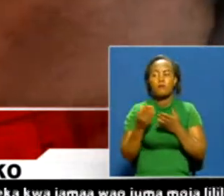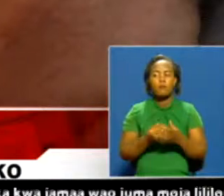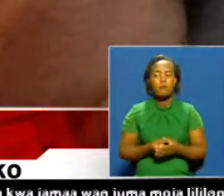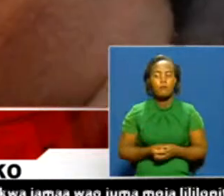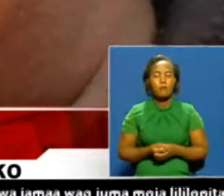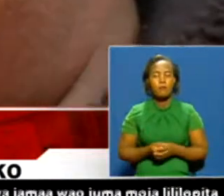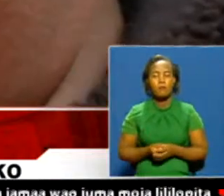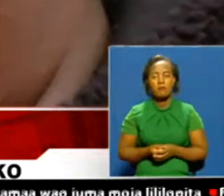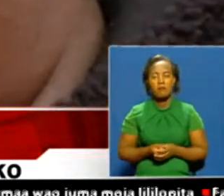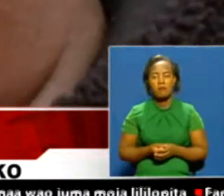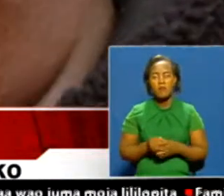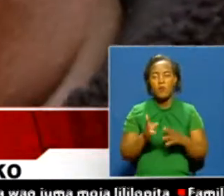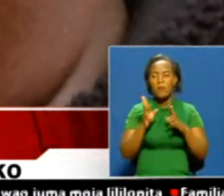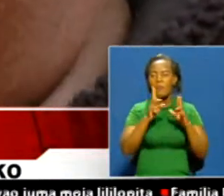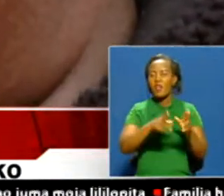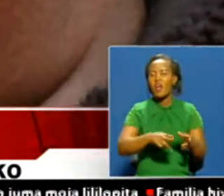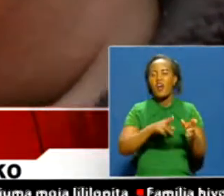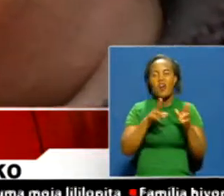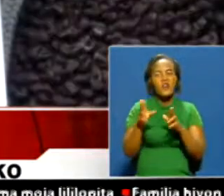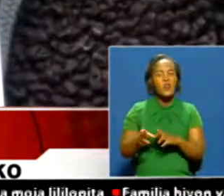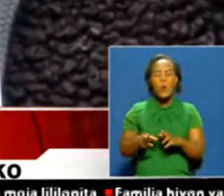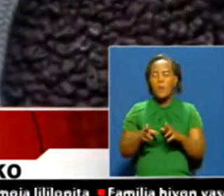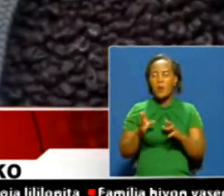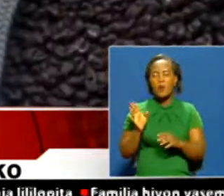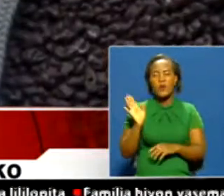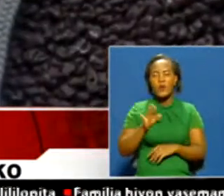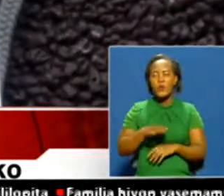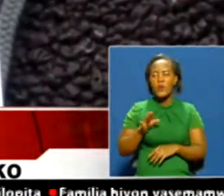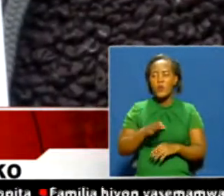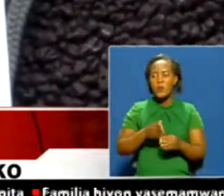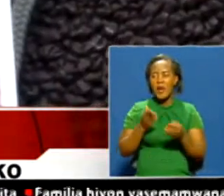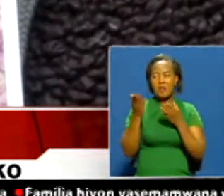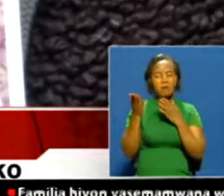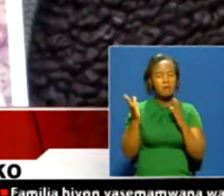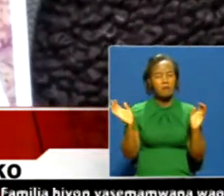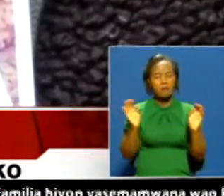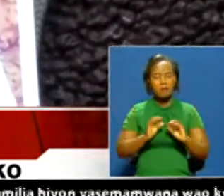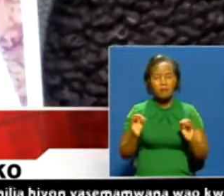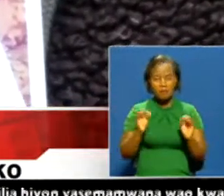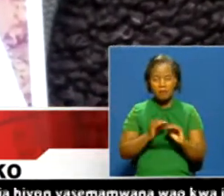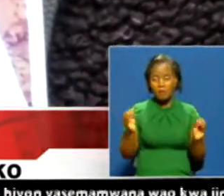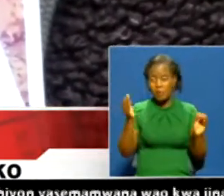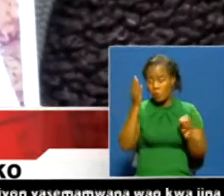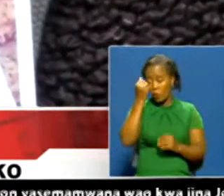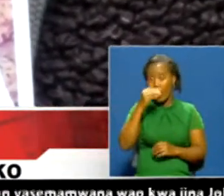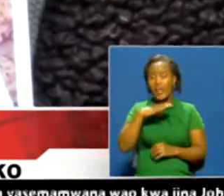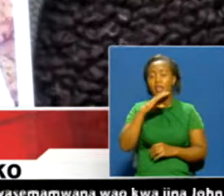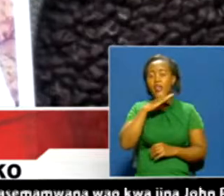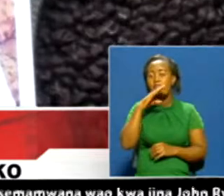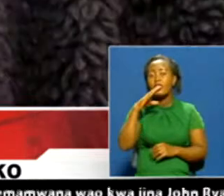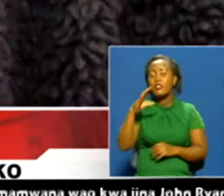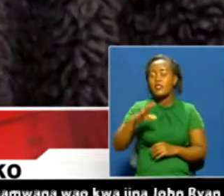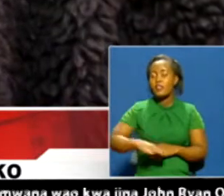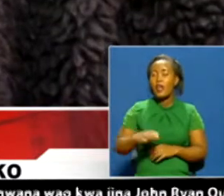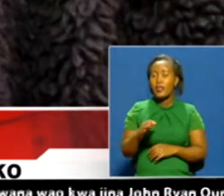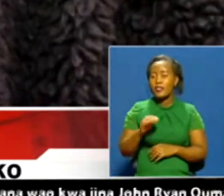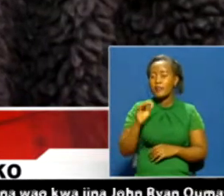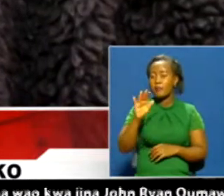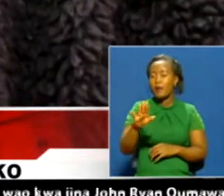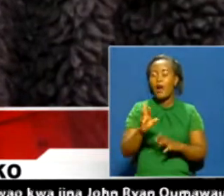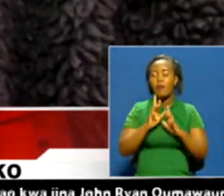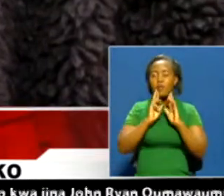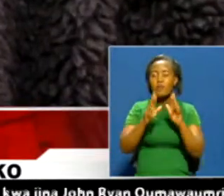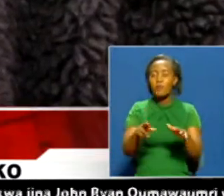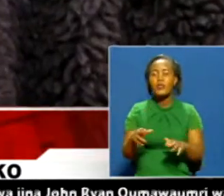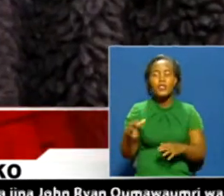Mambo hayajakuwa kawaida kwake Judy Akinyi, mama ambaye mwanawe John Ryan Ouma ameripotiwa